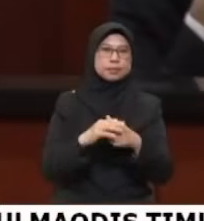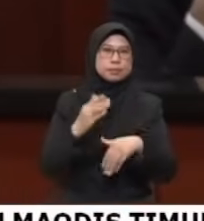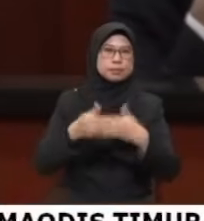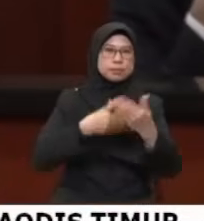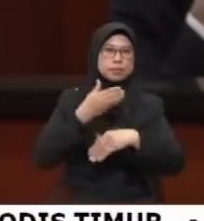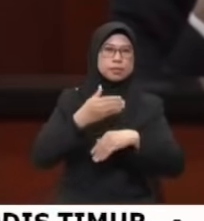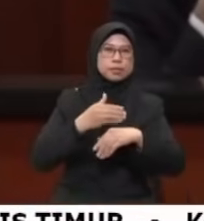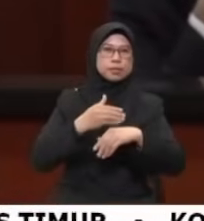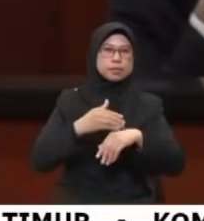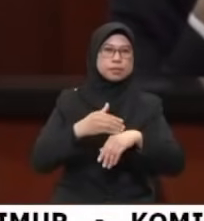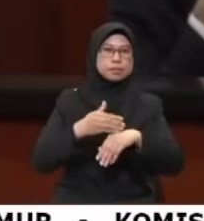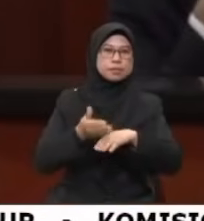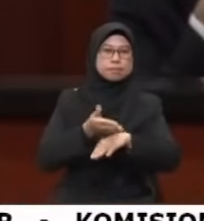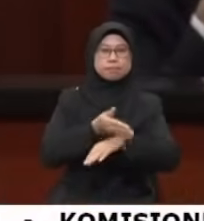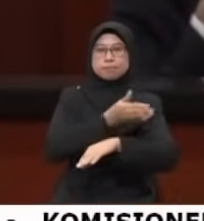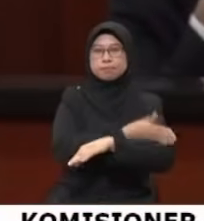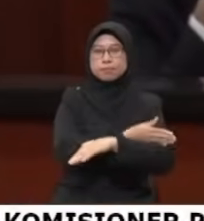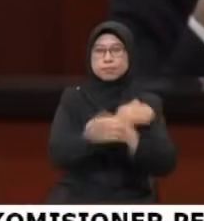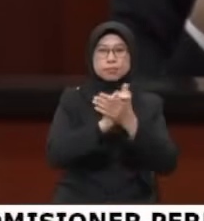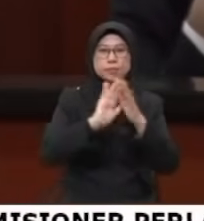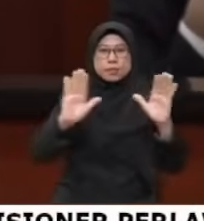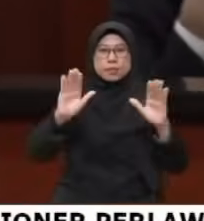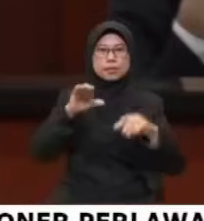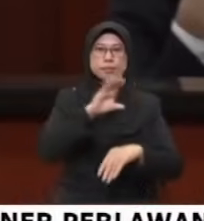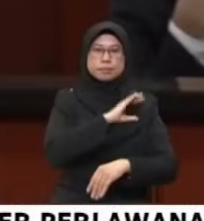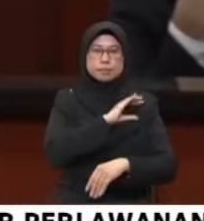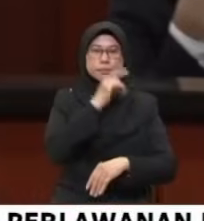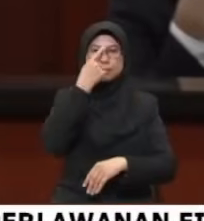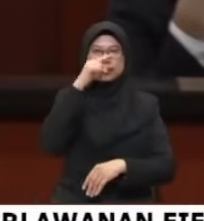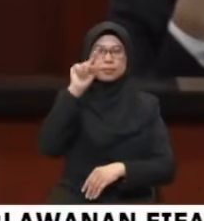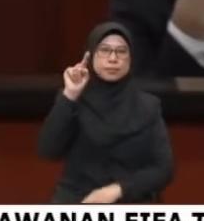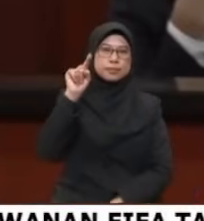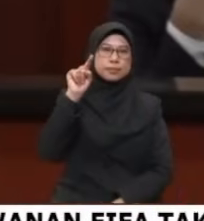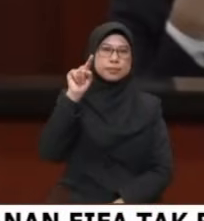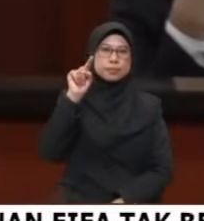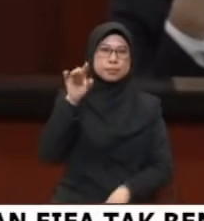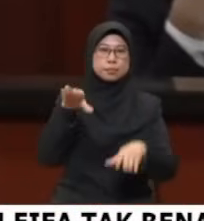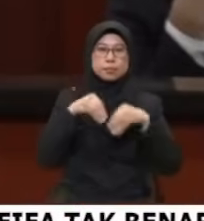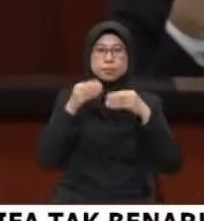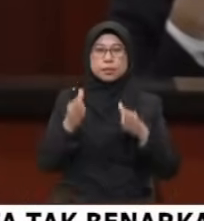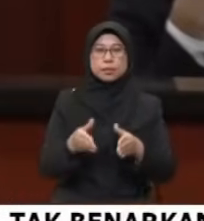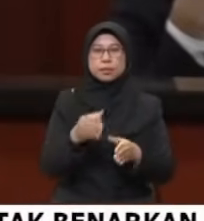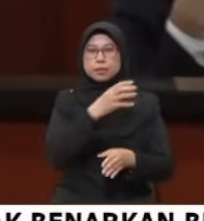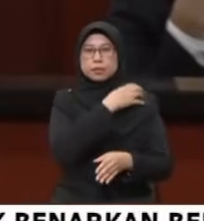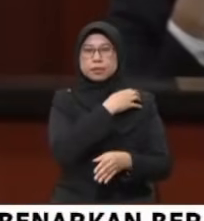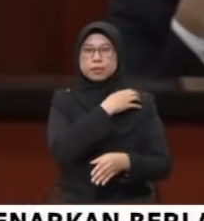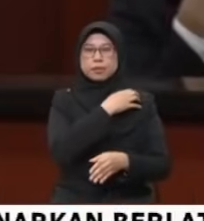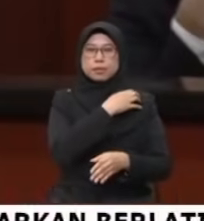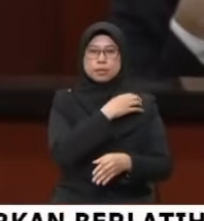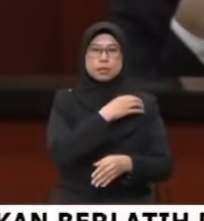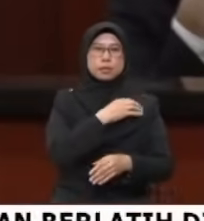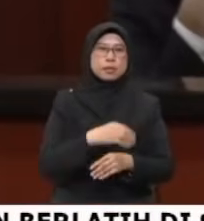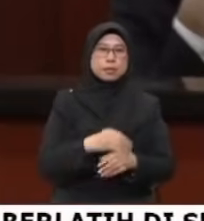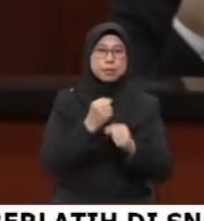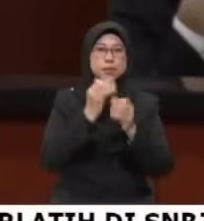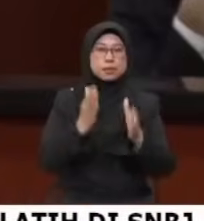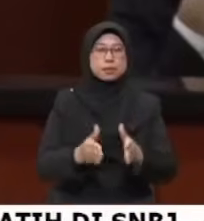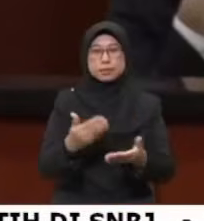proses tapisan keselamatan pdrm bagi pengambilan pegawai dan anggota baru dilaksana